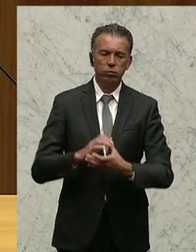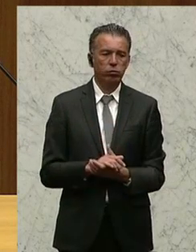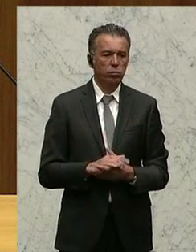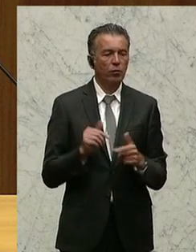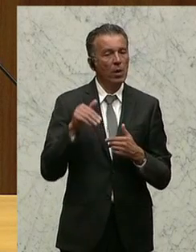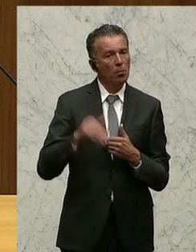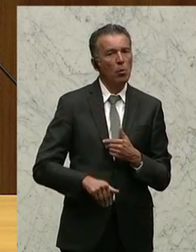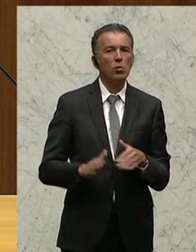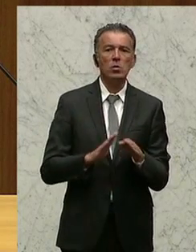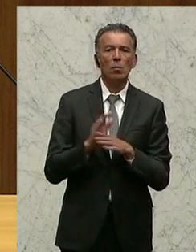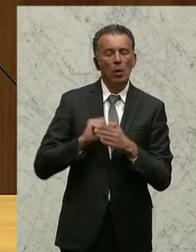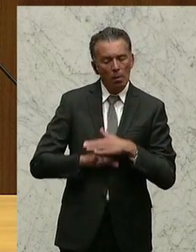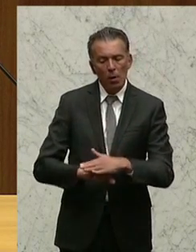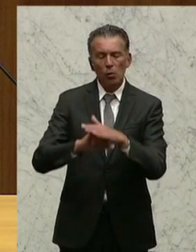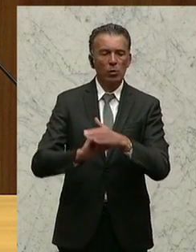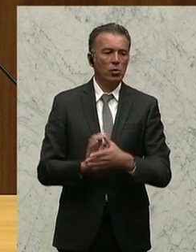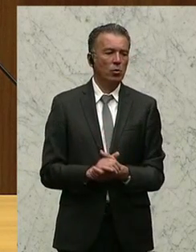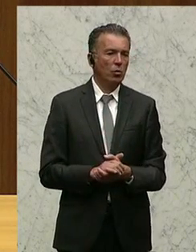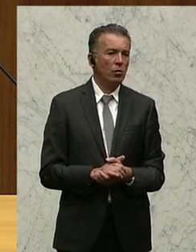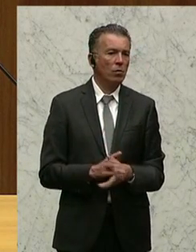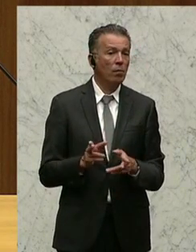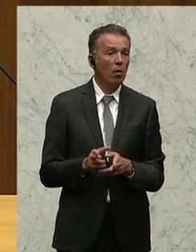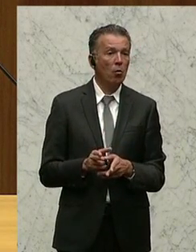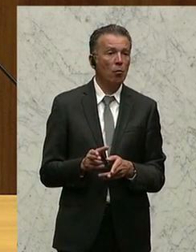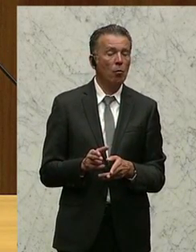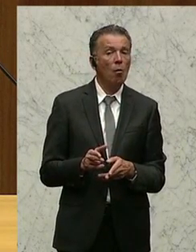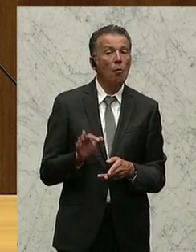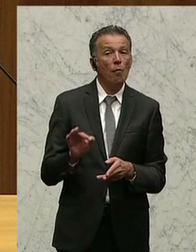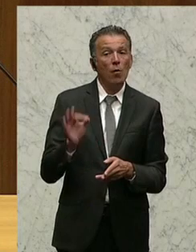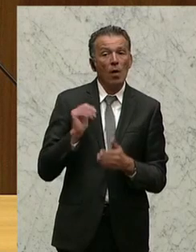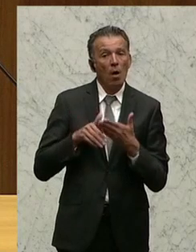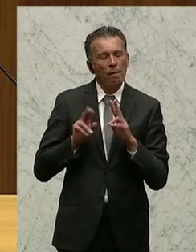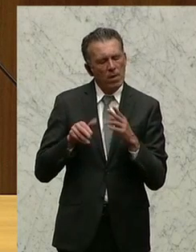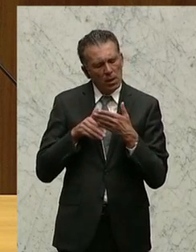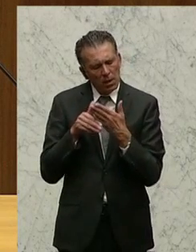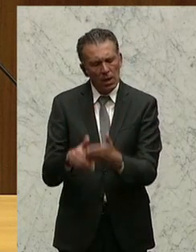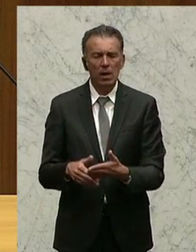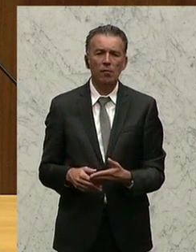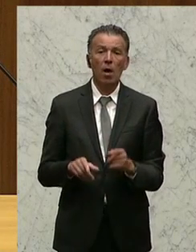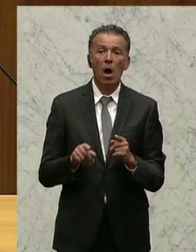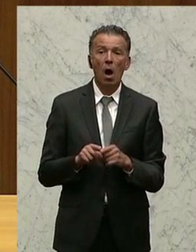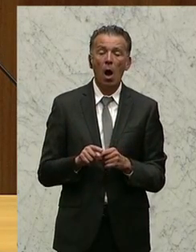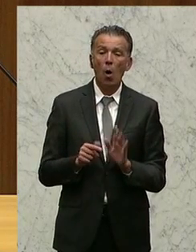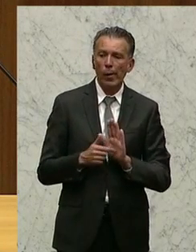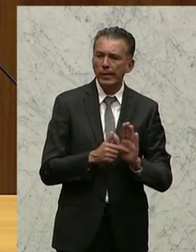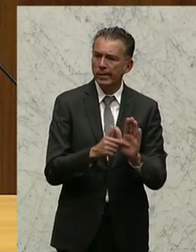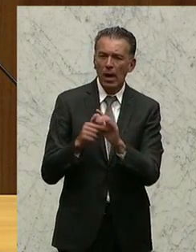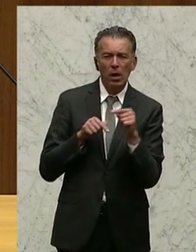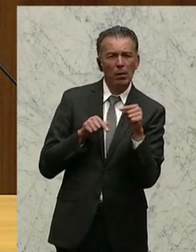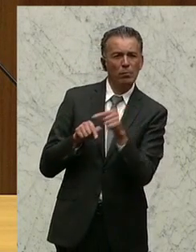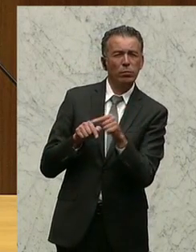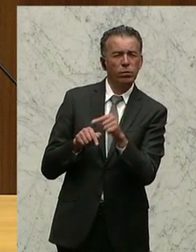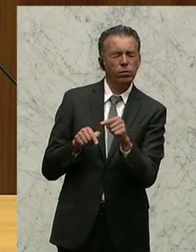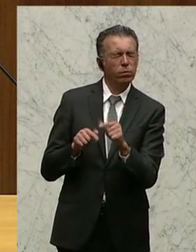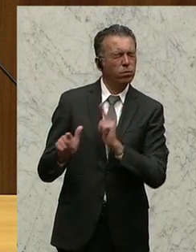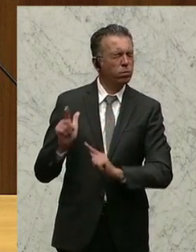Und wir müssen diese Programme unterstützen, weil sie Frauen wirklich helfen und auch aufmerksam machen auf das Martyrium, das